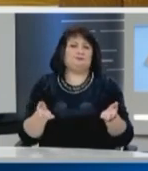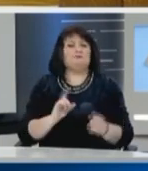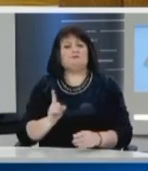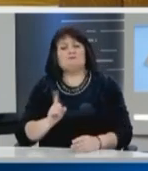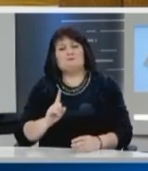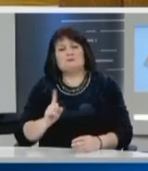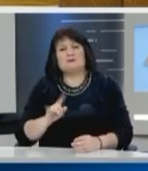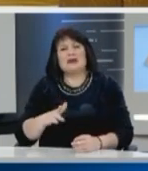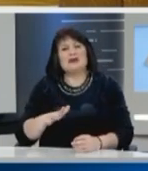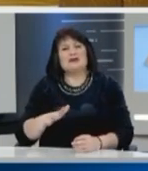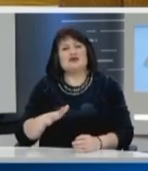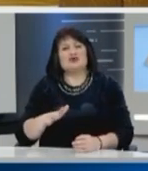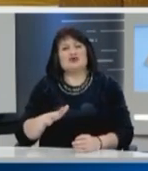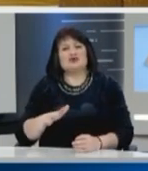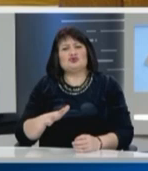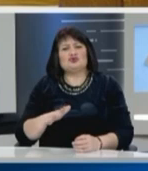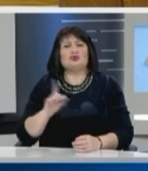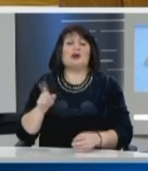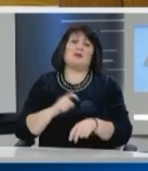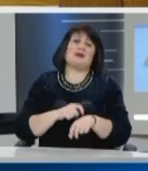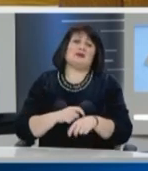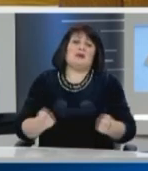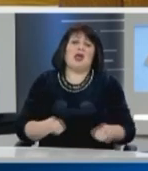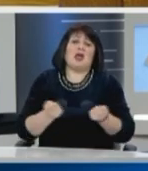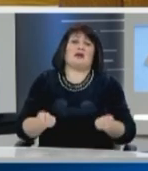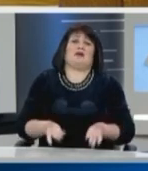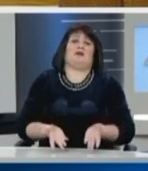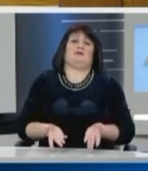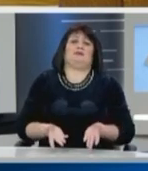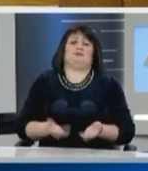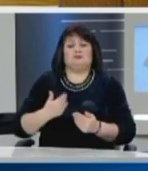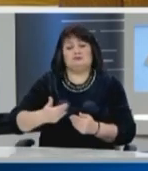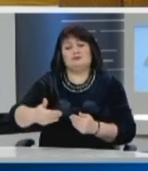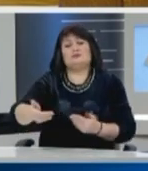Δεν ήταν ενδεχομένως αναπόφευκτο, αλλά έτσι έγινε.